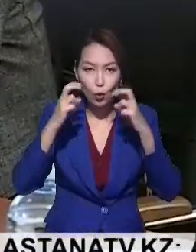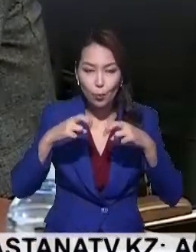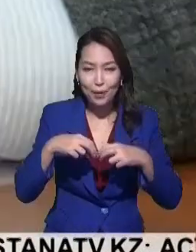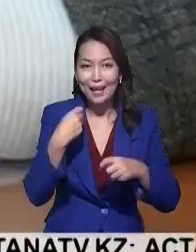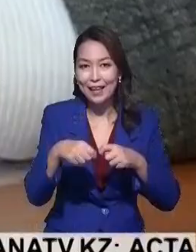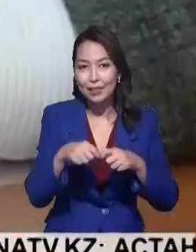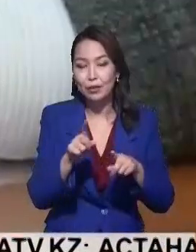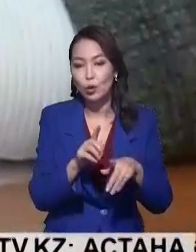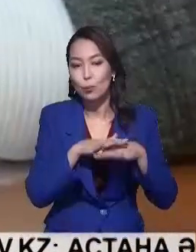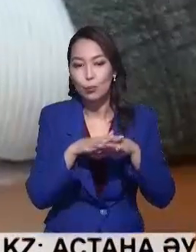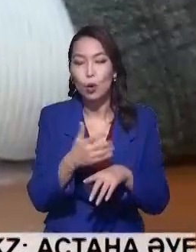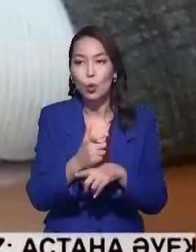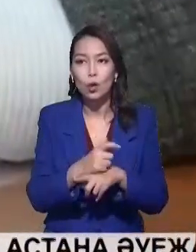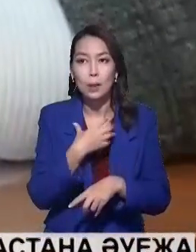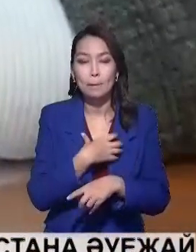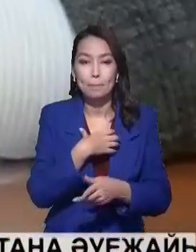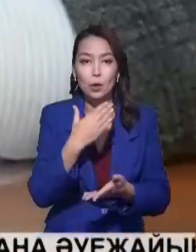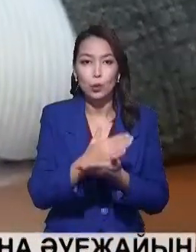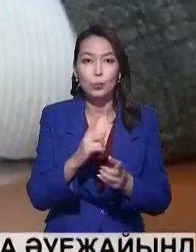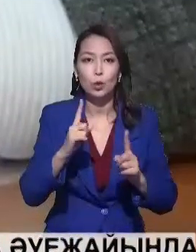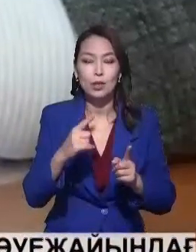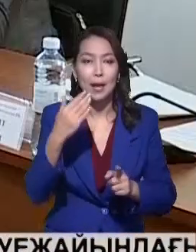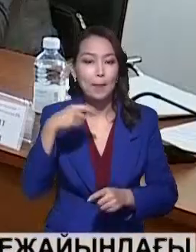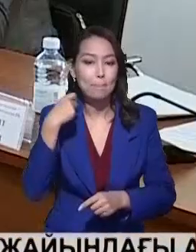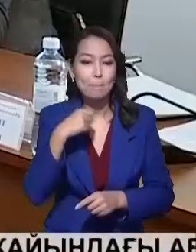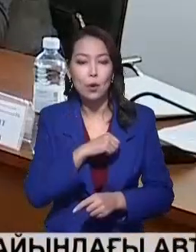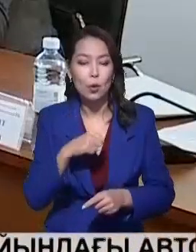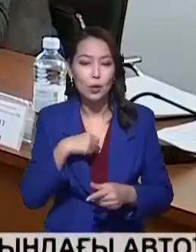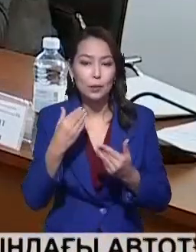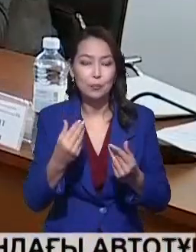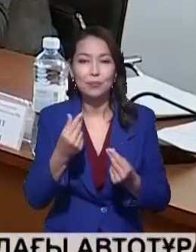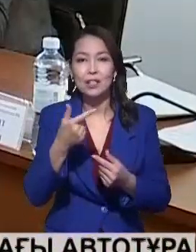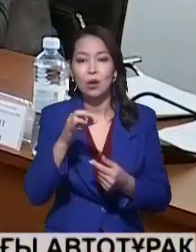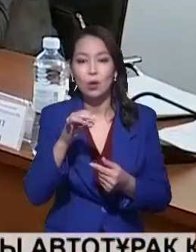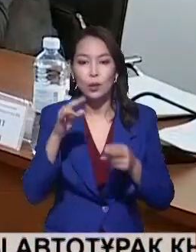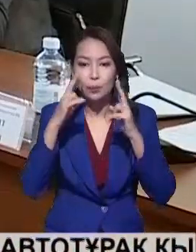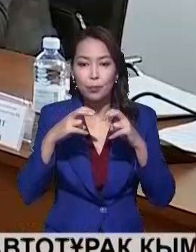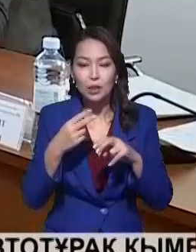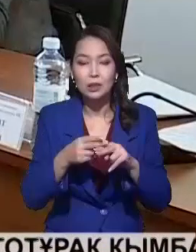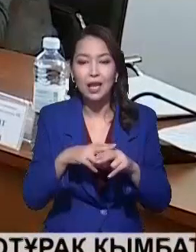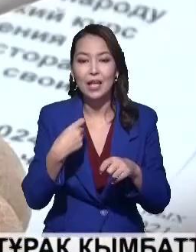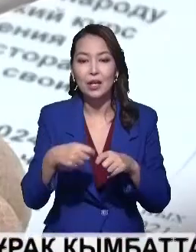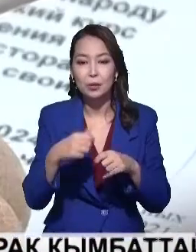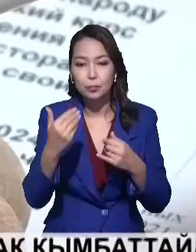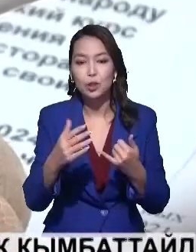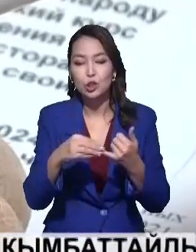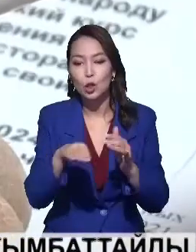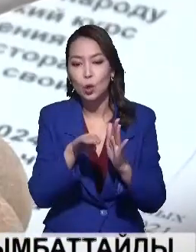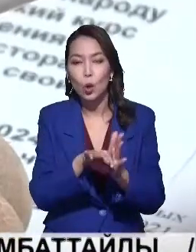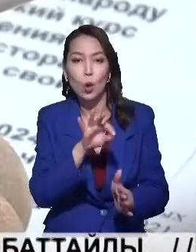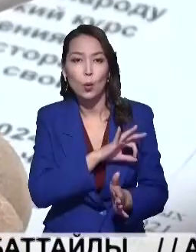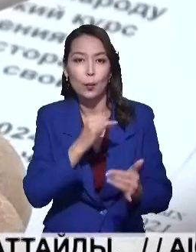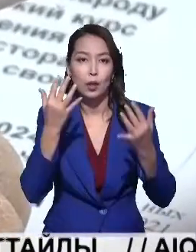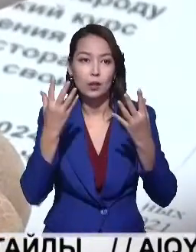инвестор тарту мәселесі өзекті екен айтылды. Себебі президент өз қаржысына геологиялық зерттеу жүргізген инвестордың жер қойнауын пайдалану